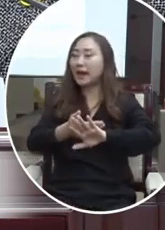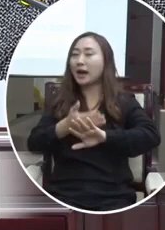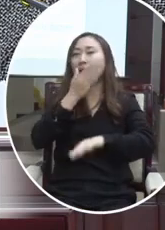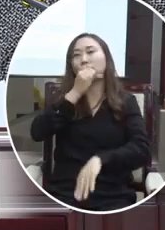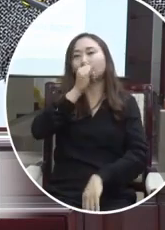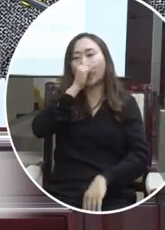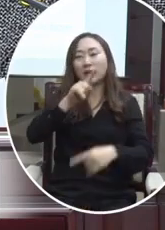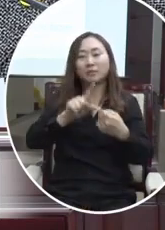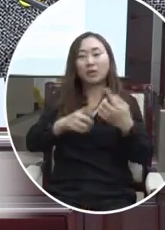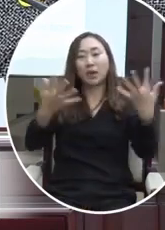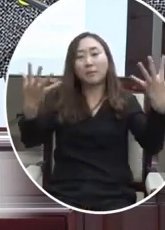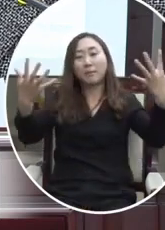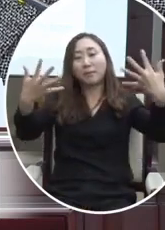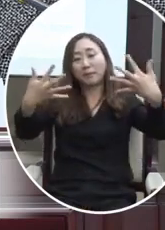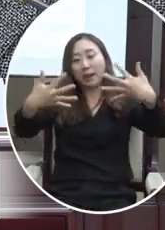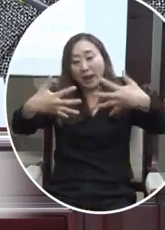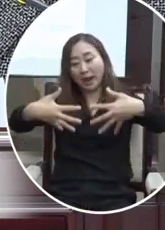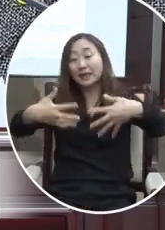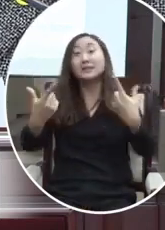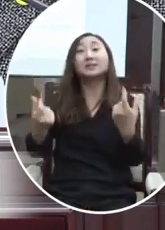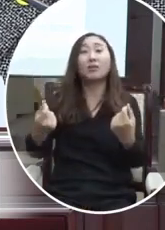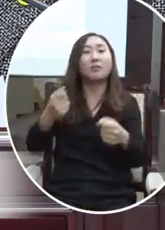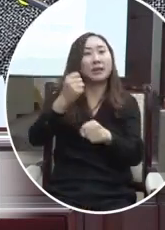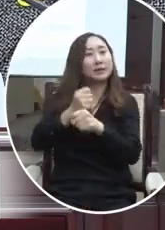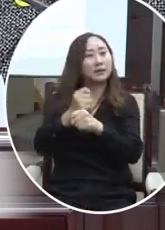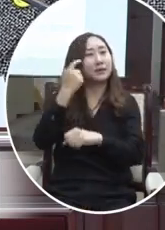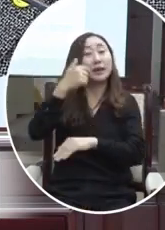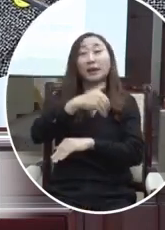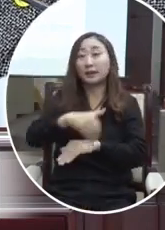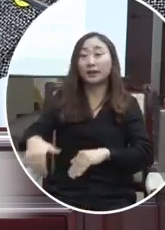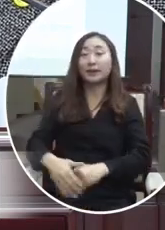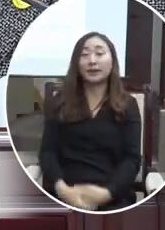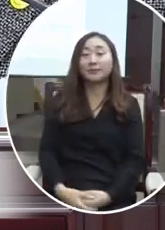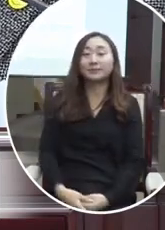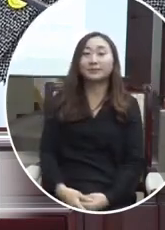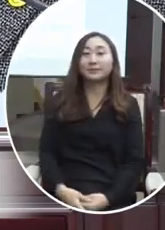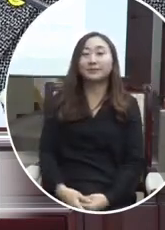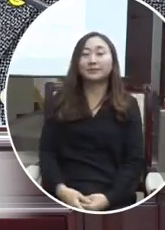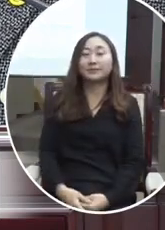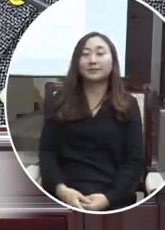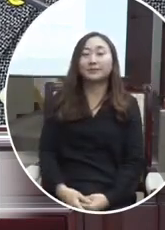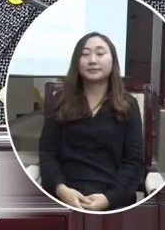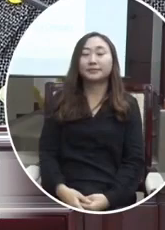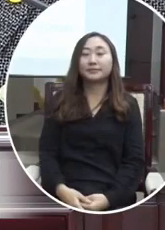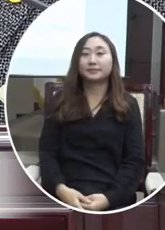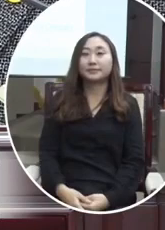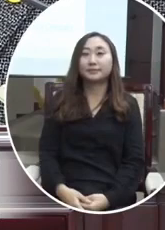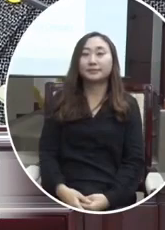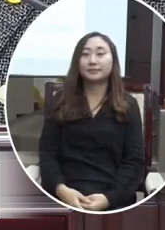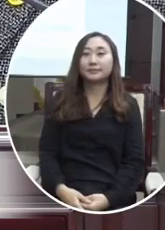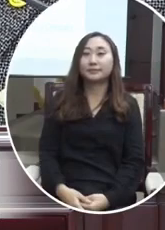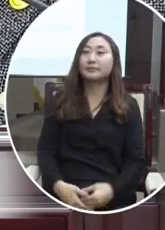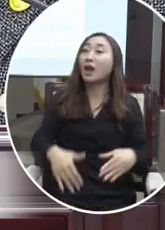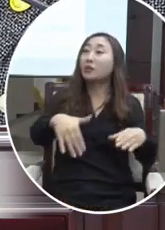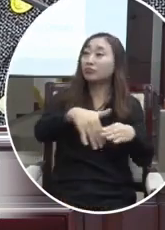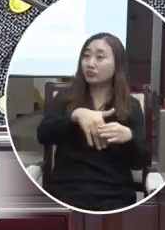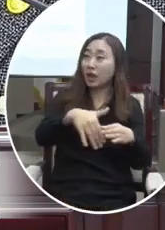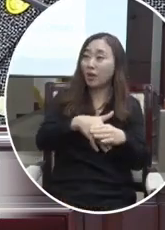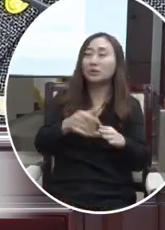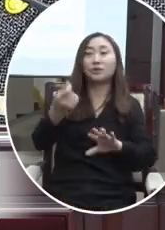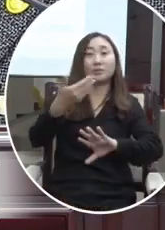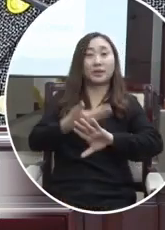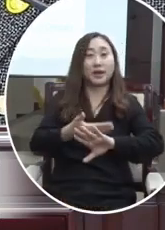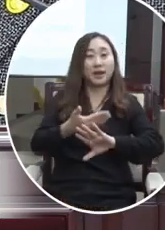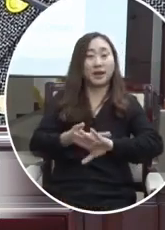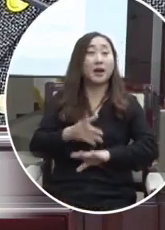떨어지게끔 톱니바퀴처럼 맞물리게끔 그렇게 해야 되지 않을까라는 생각을 하고 있습니다. 네. 또 문화와는